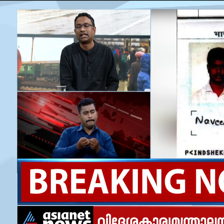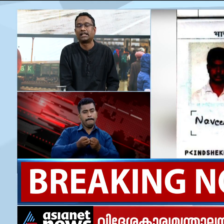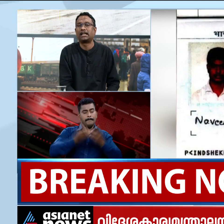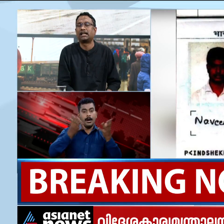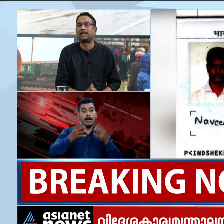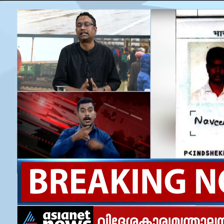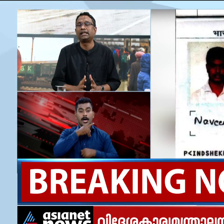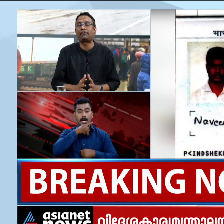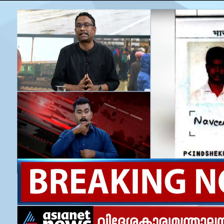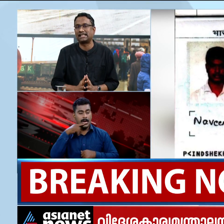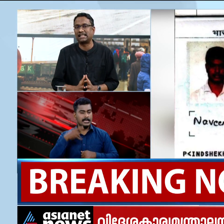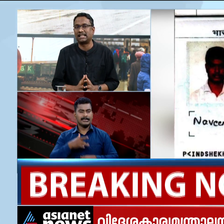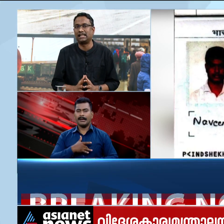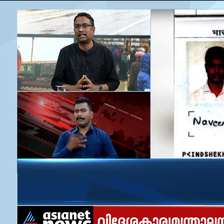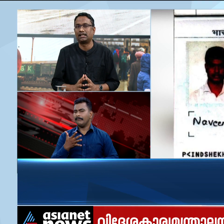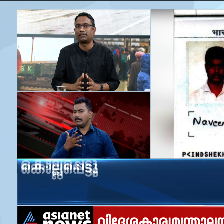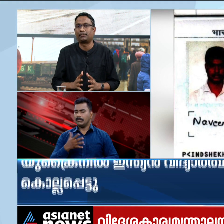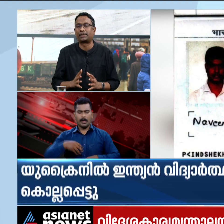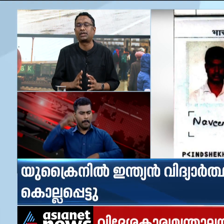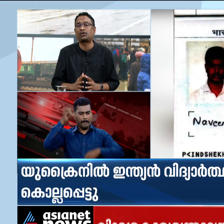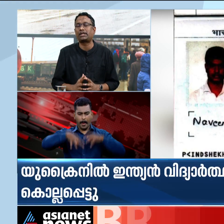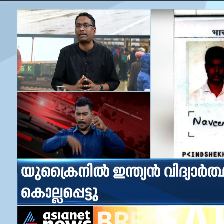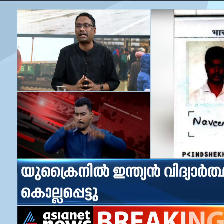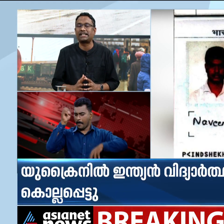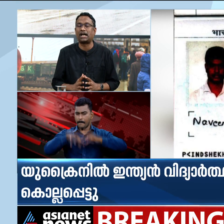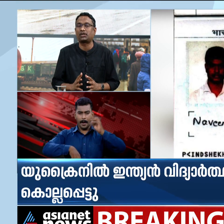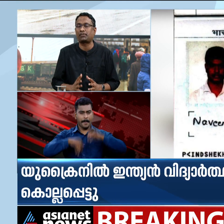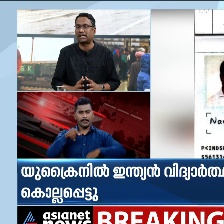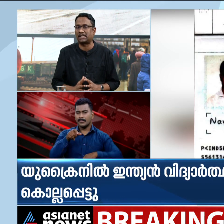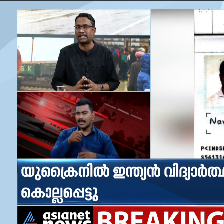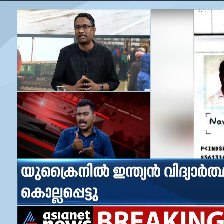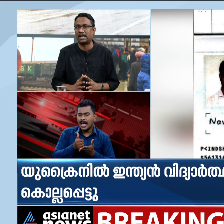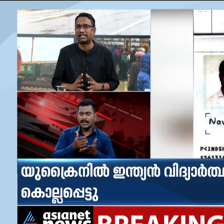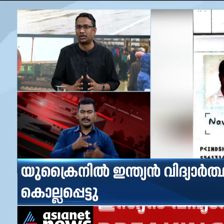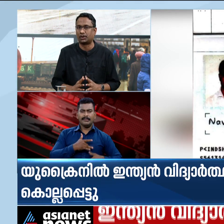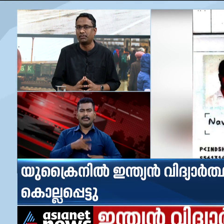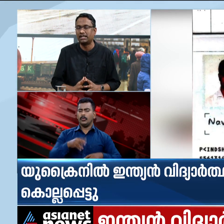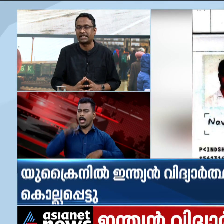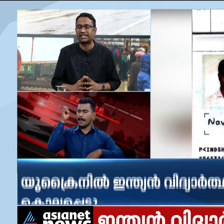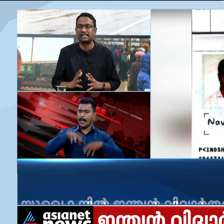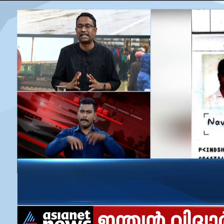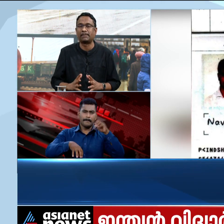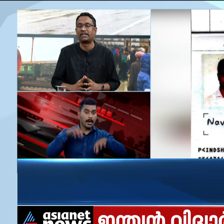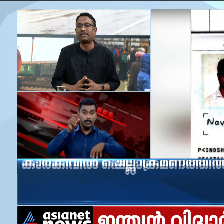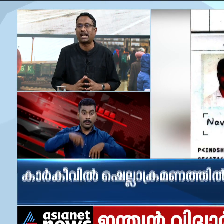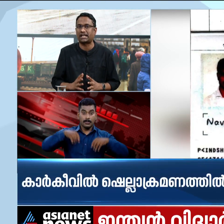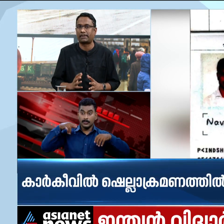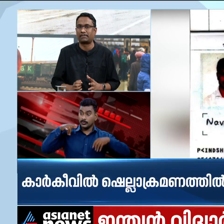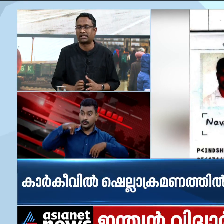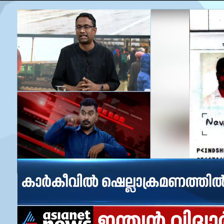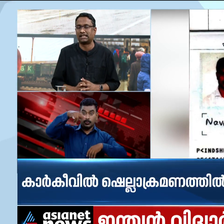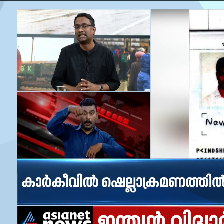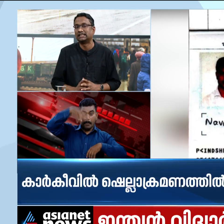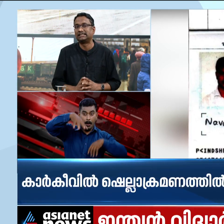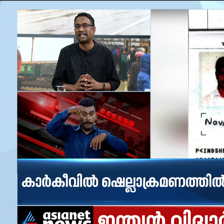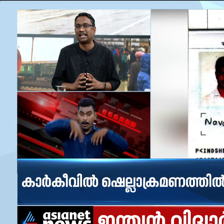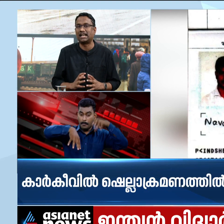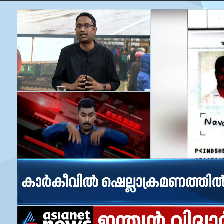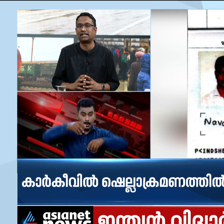ആക്രമണത്തിൽ തകർത്തത്. ഈ പ്രദേശങ്ങൾ പ്രതിരോധപരമായി യാതൊരു പ്രാധാന്യം ഇല്ലാതിരുന്നിട്ടും റഷ്യൻ സൈന്യം ഇവിടെ ആക്രമണം